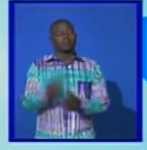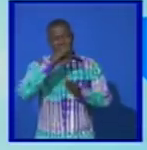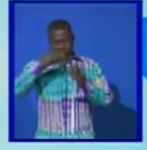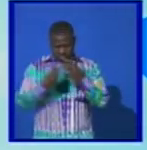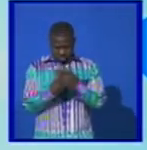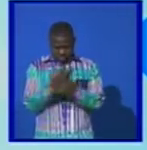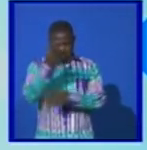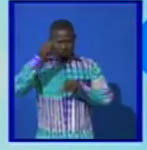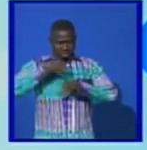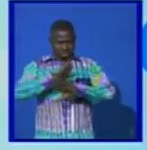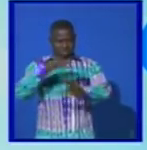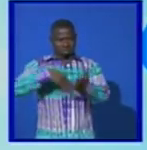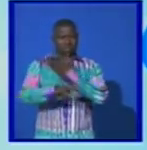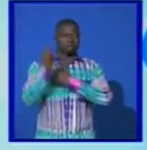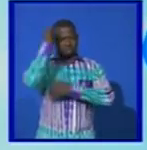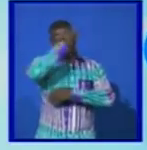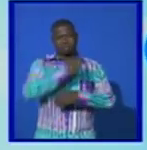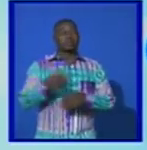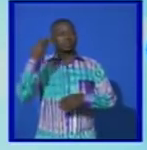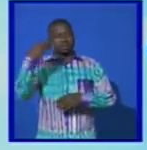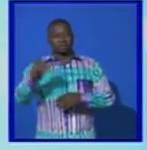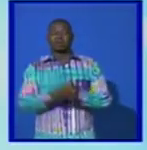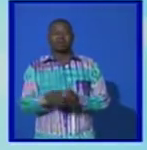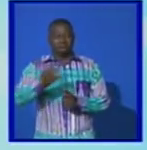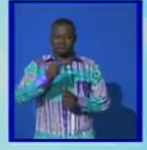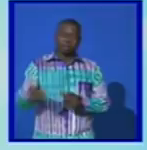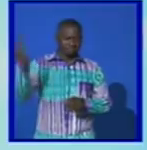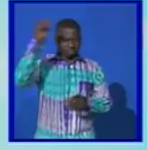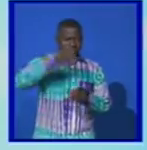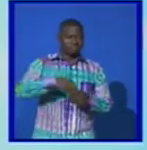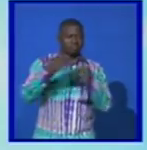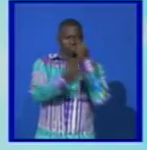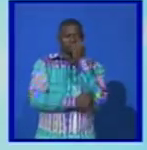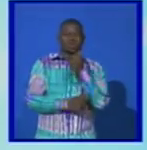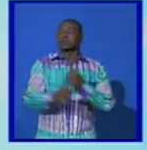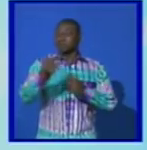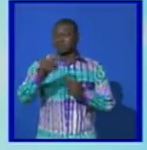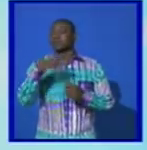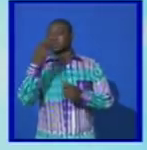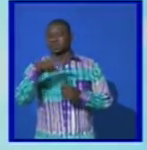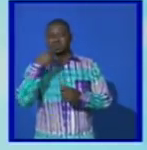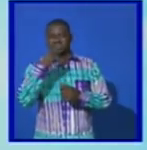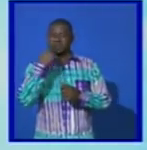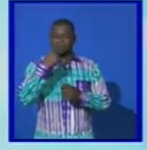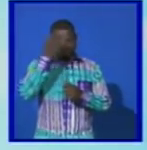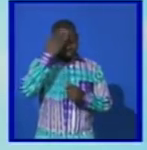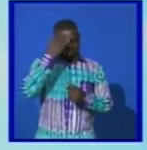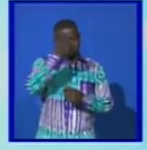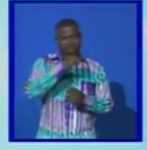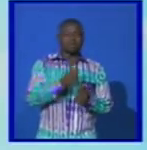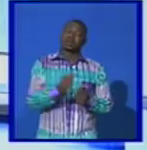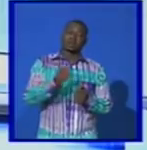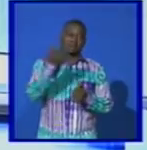l'Ouest. Les pays concernés sont ceux qui connaissent une pression financière, l'objectif étant d'améliorer les conditions de vie des